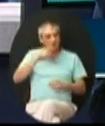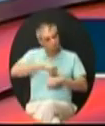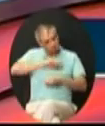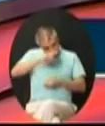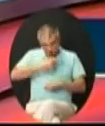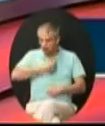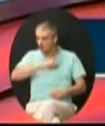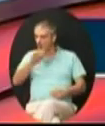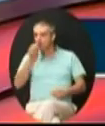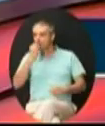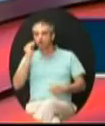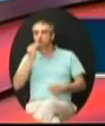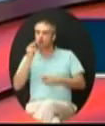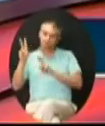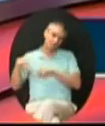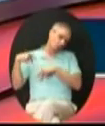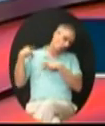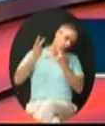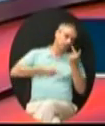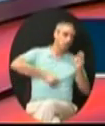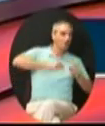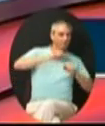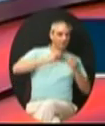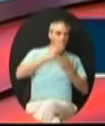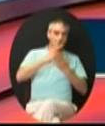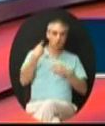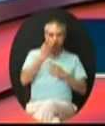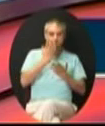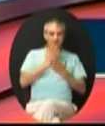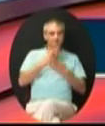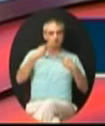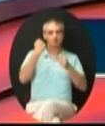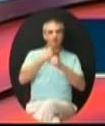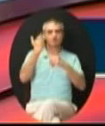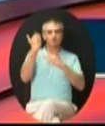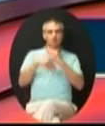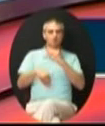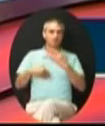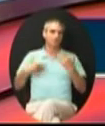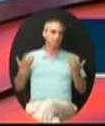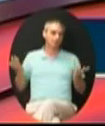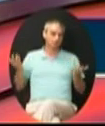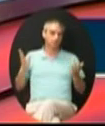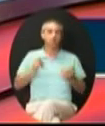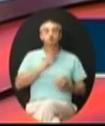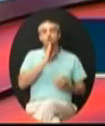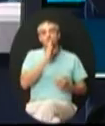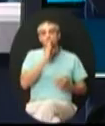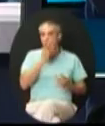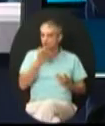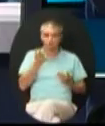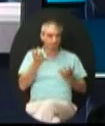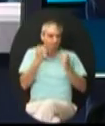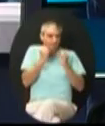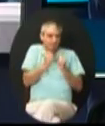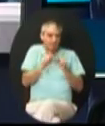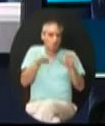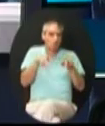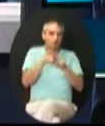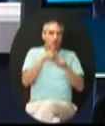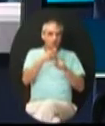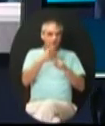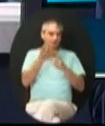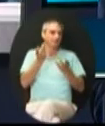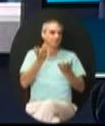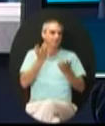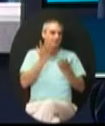שעה הלוך, אוכל ארוחת צהריים בבית וחוזר באופניים, עד שהיה חוזר, כבר יום העבודה היה נגמר. אז יש קלקולים, וזה בטח בממשל כזה, שהוא